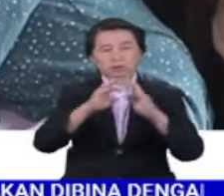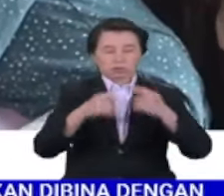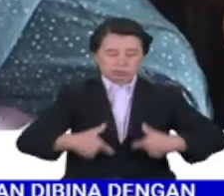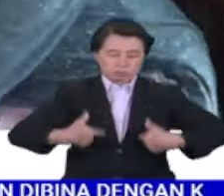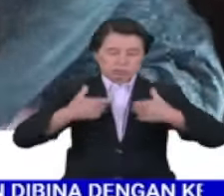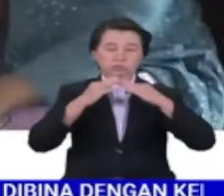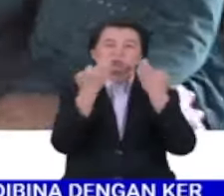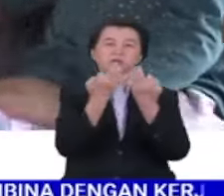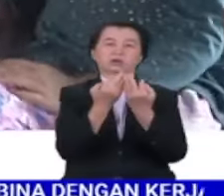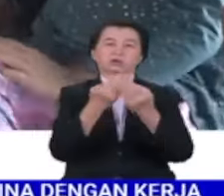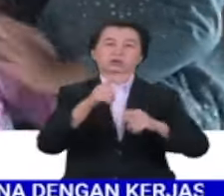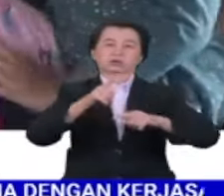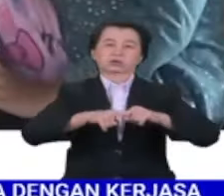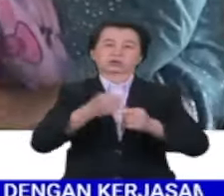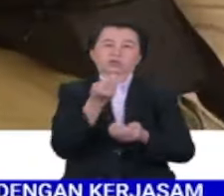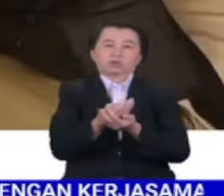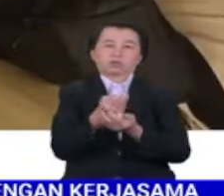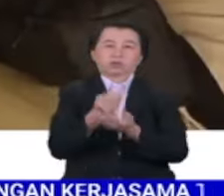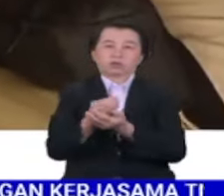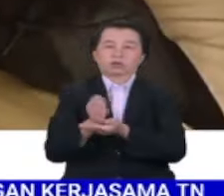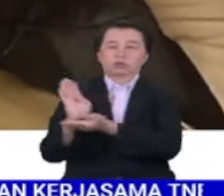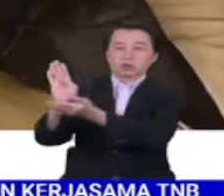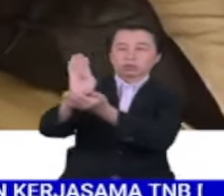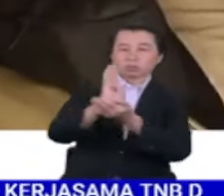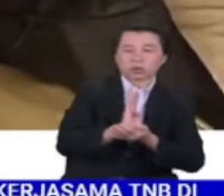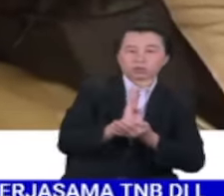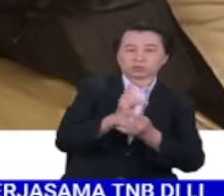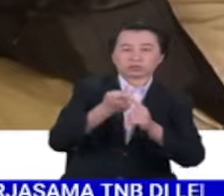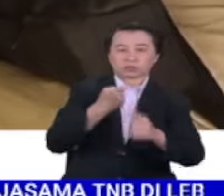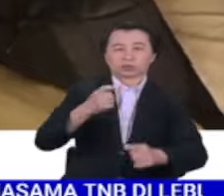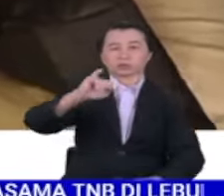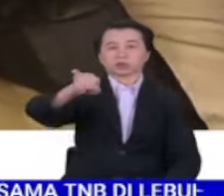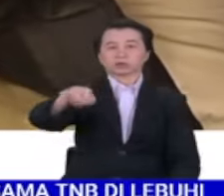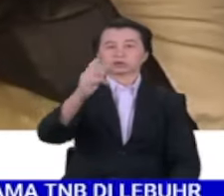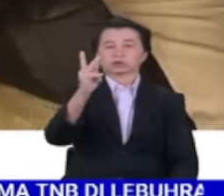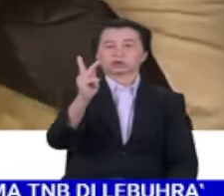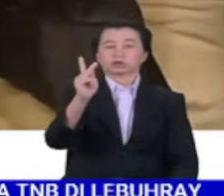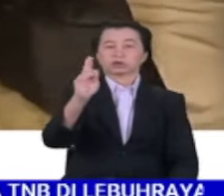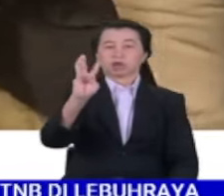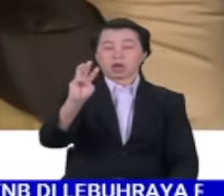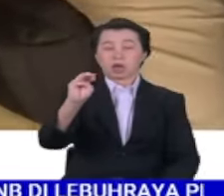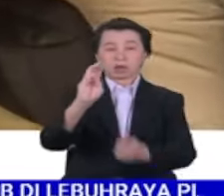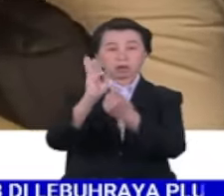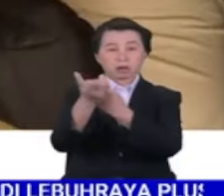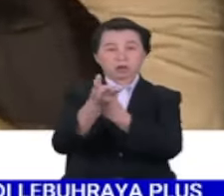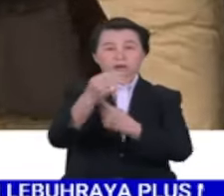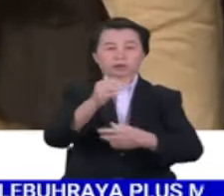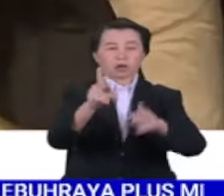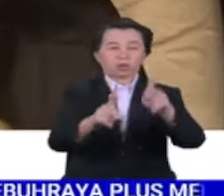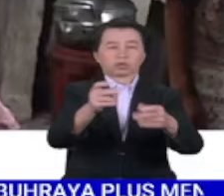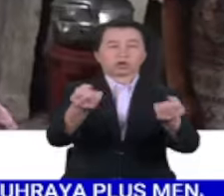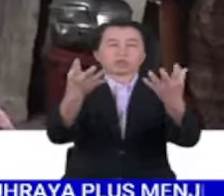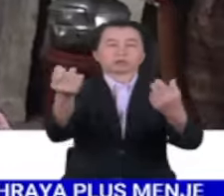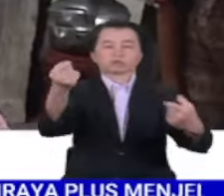hanya bergantung pada uang bantuan daripada jabatan kebajikan masyarakat jgm dan orang ramai dia